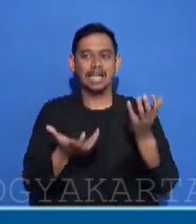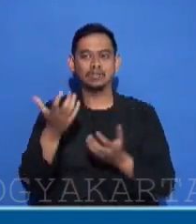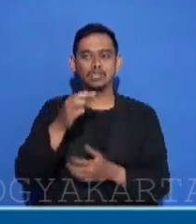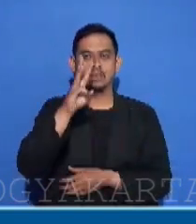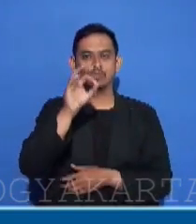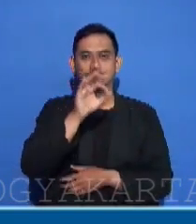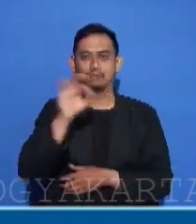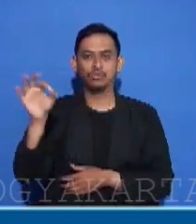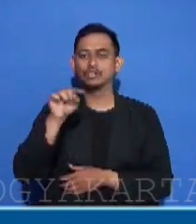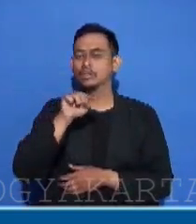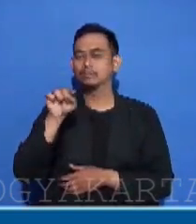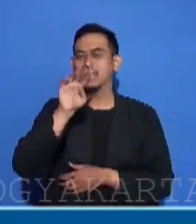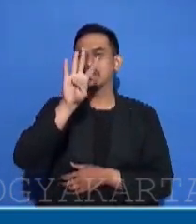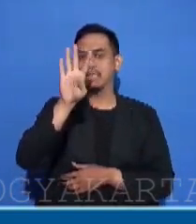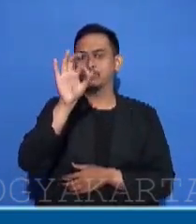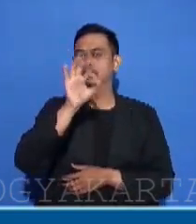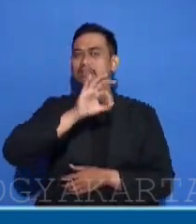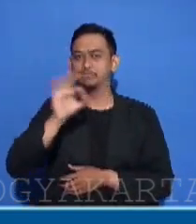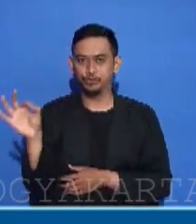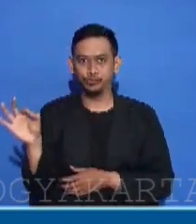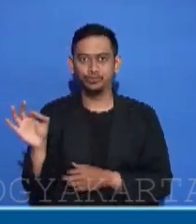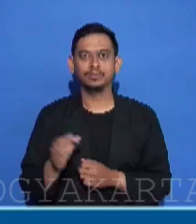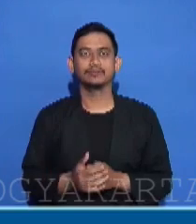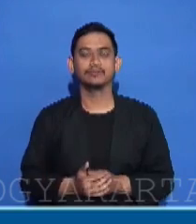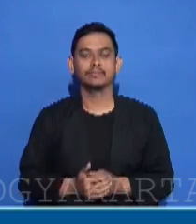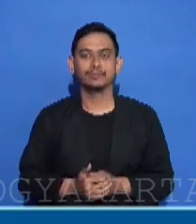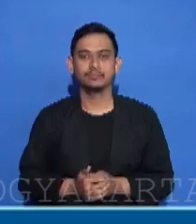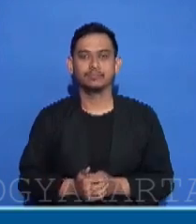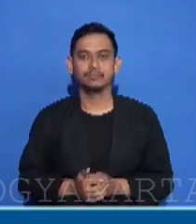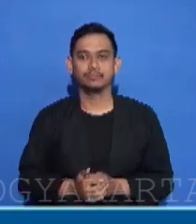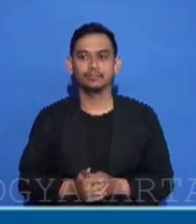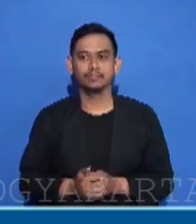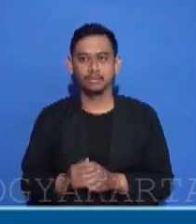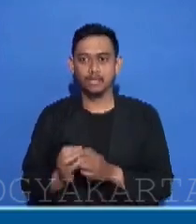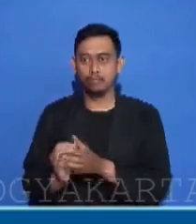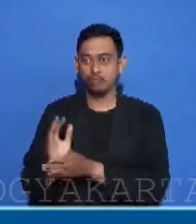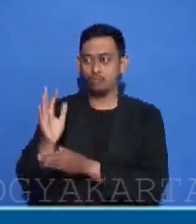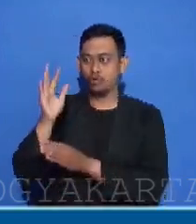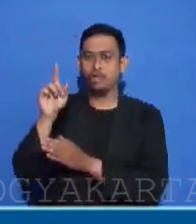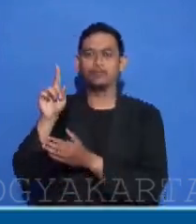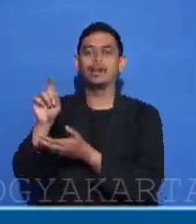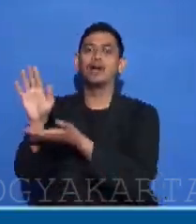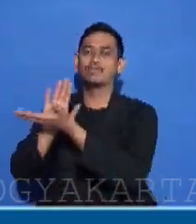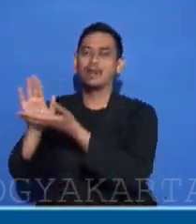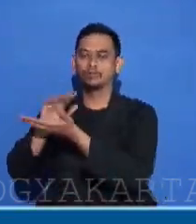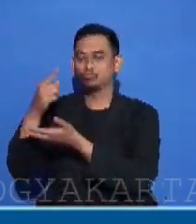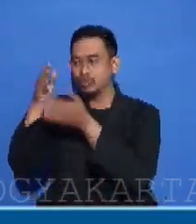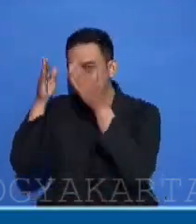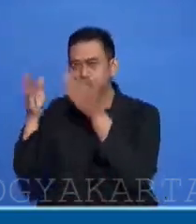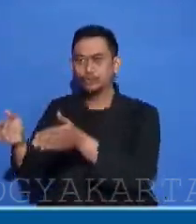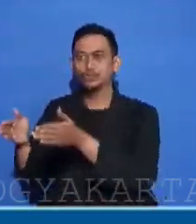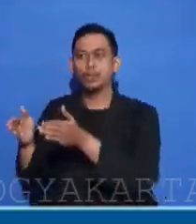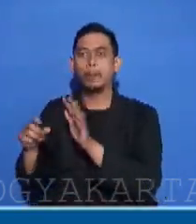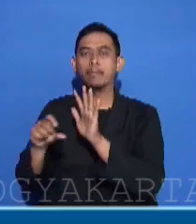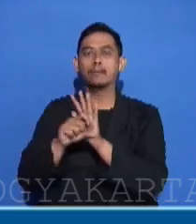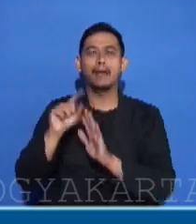rupiah saben kilonipun kanthi bobot grade A. Supados saged mawoh pancen betahaken pakrimatan ingkang mirunggan, inggih menika